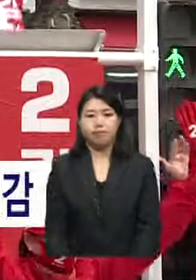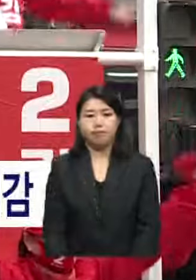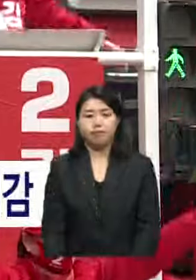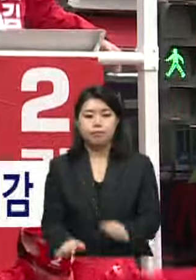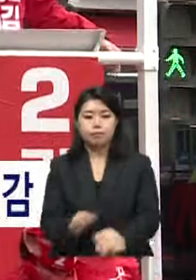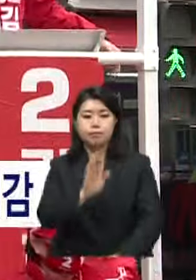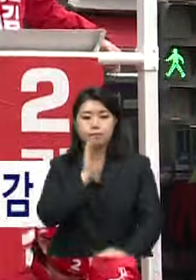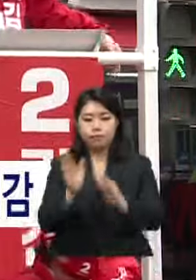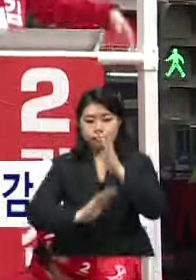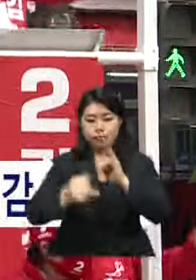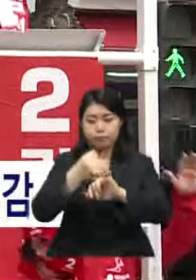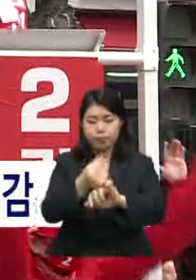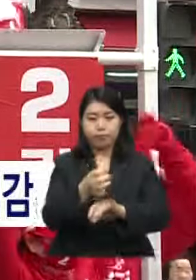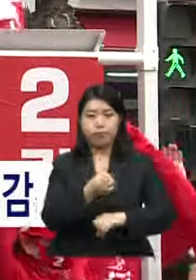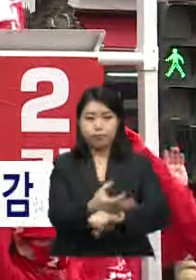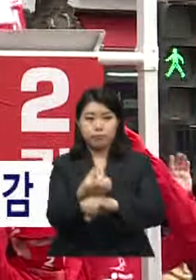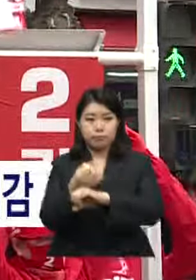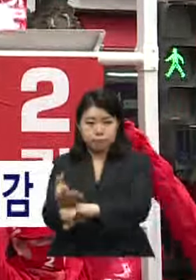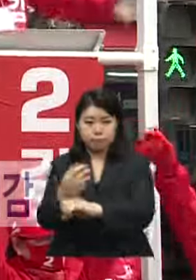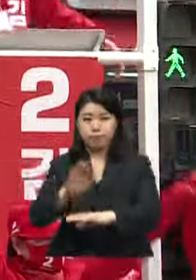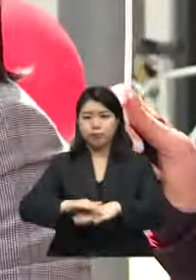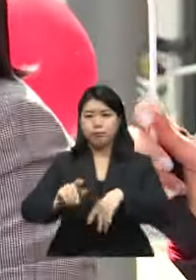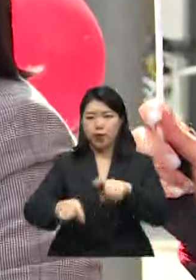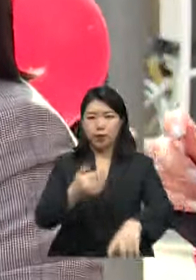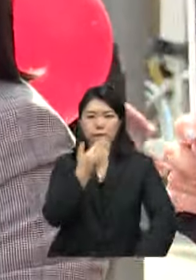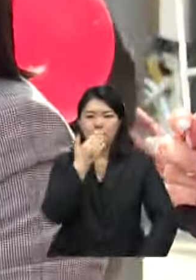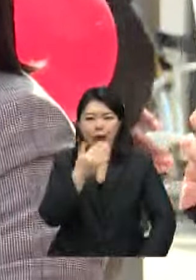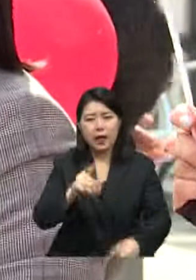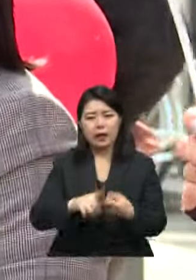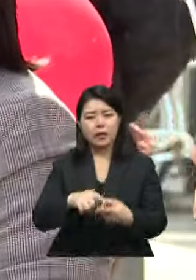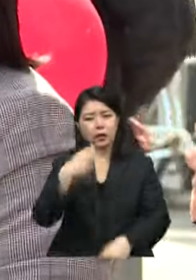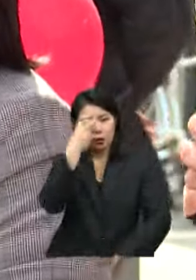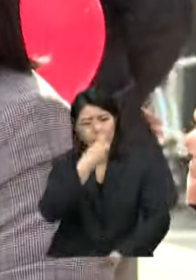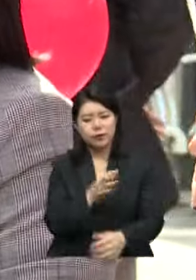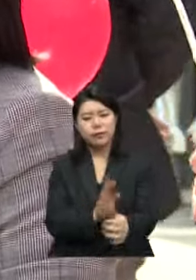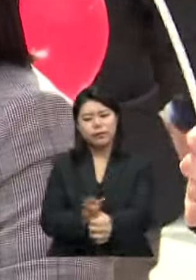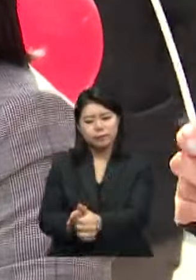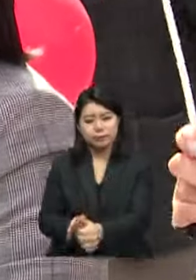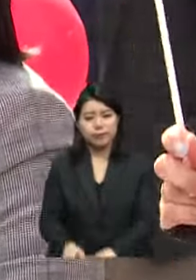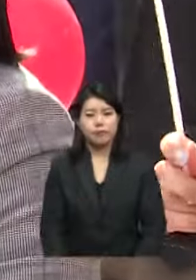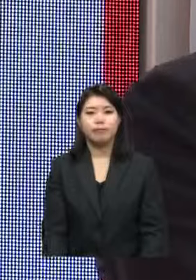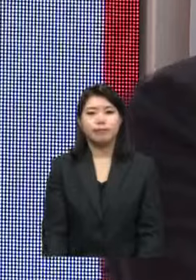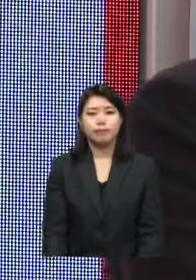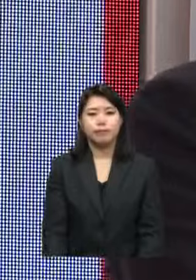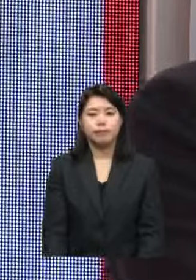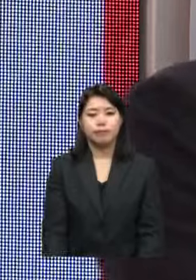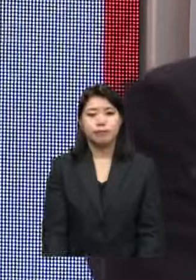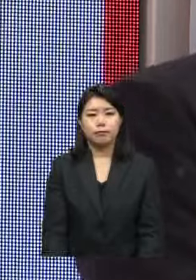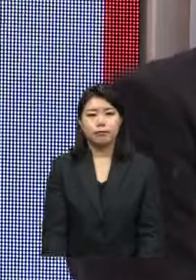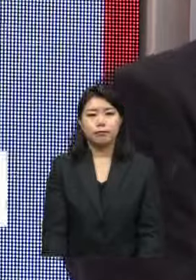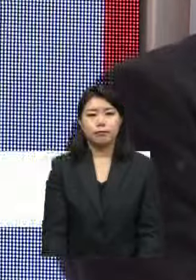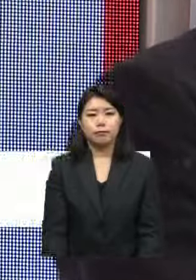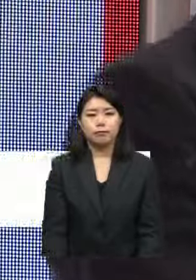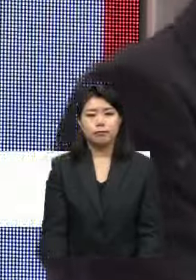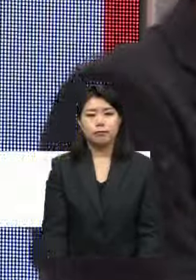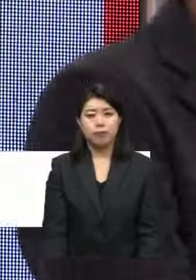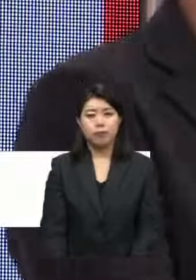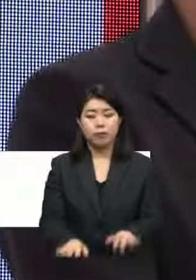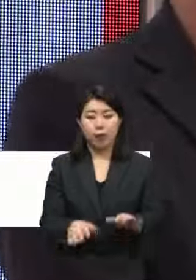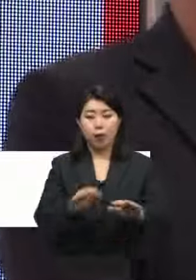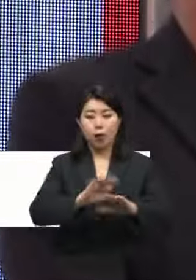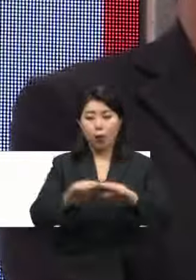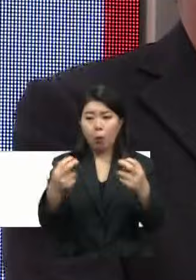실질적인 공약 전달과 공약의 실천 가능성을 살펴달라고 목소리를 높입니다. 이거를 대안을 줘야